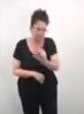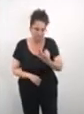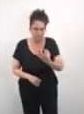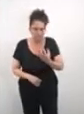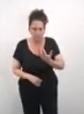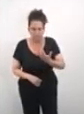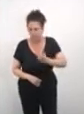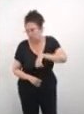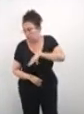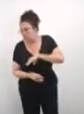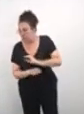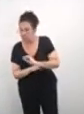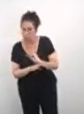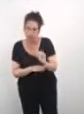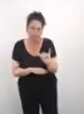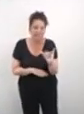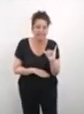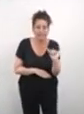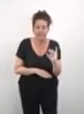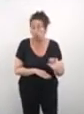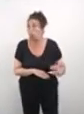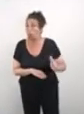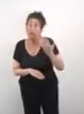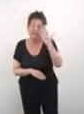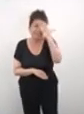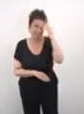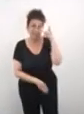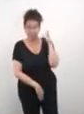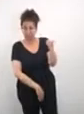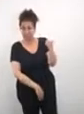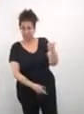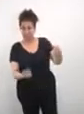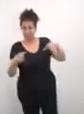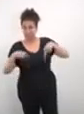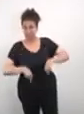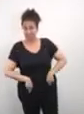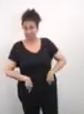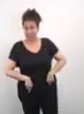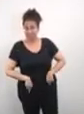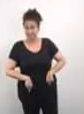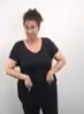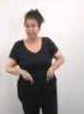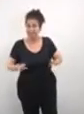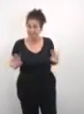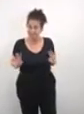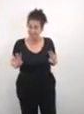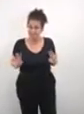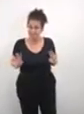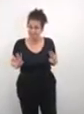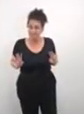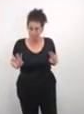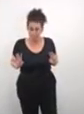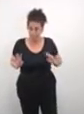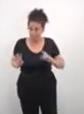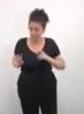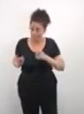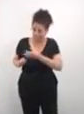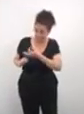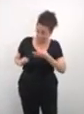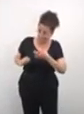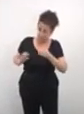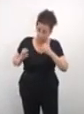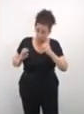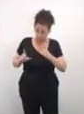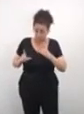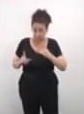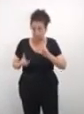champ de la sécurité, c'est l'État. Je pense qu'on ne sera jamais assez nombreux à le dire. Mais une fois qu'on l'a dit, il faut en tirer les conséquences, Monsieur Scali. Et on ne peut pas dire en même temps que c'est l'État qui est